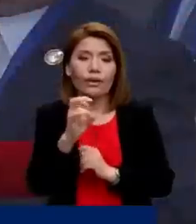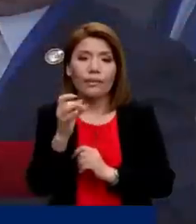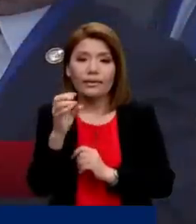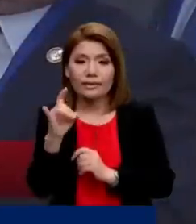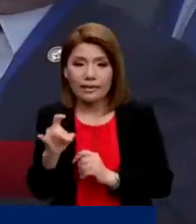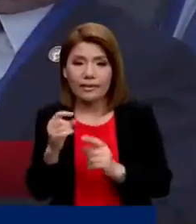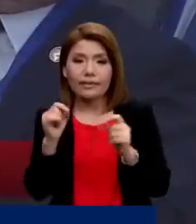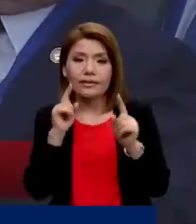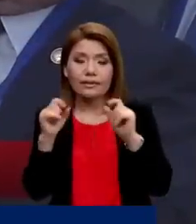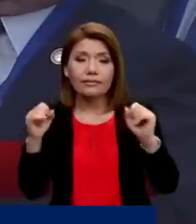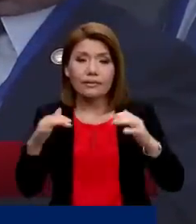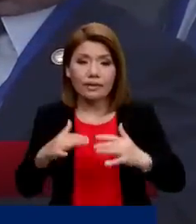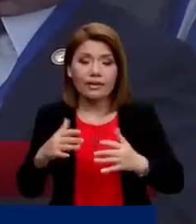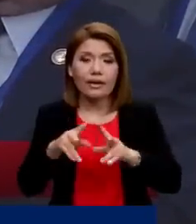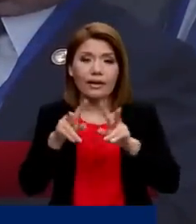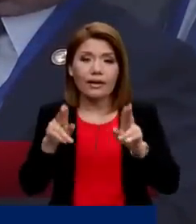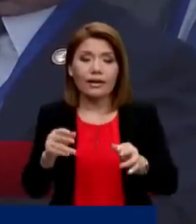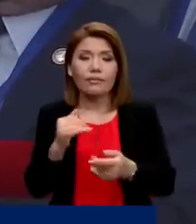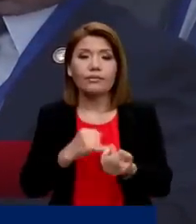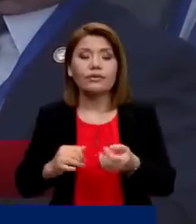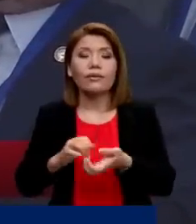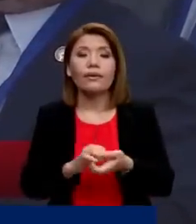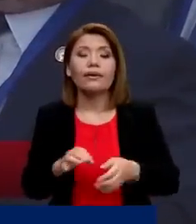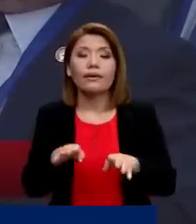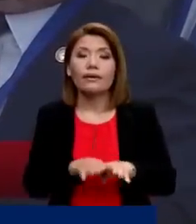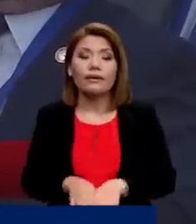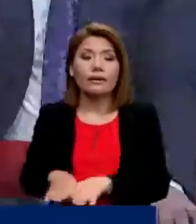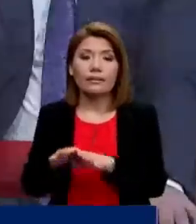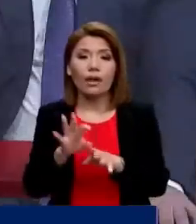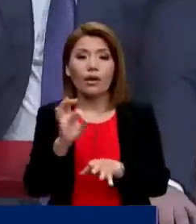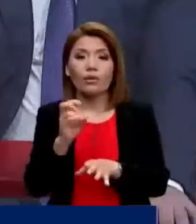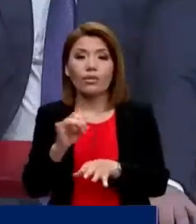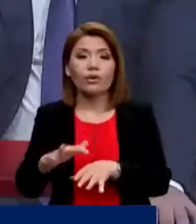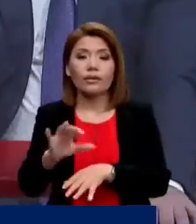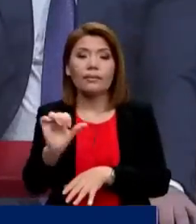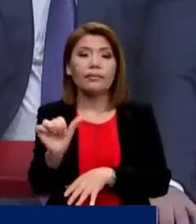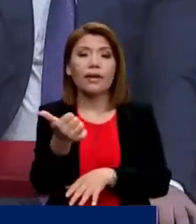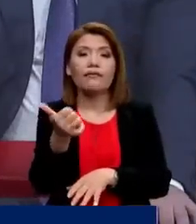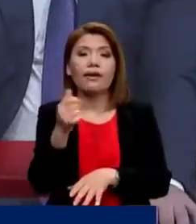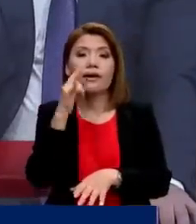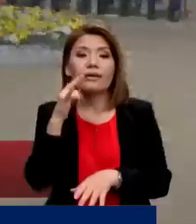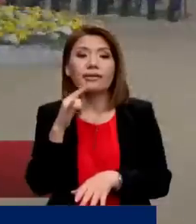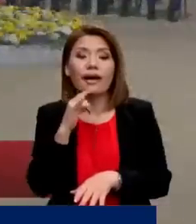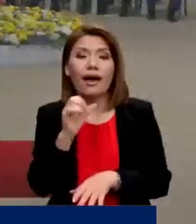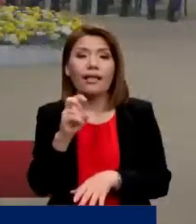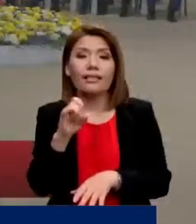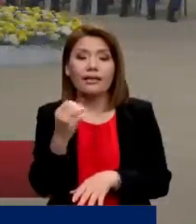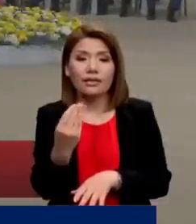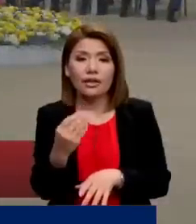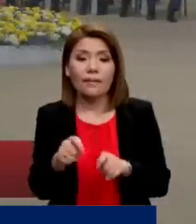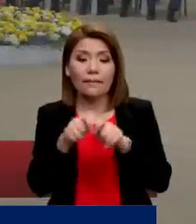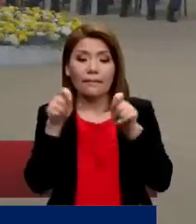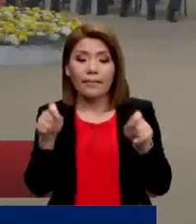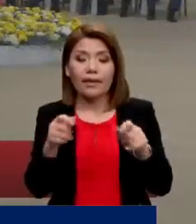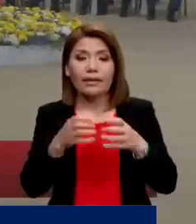құрылтайлары жұртымызды ел құрауы үйістірді. Орынбордағы бірінші қазақ құрылтайында Алаш партиясы құрылды.